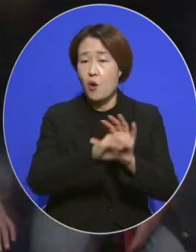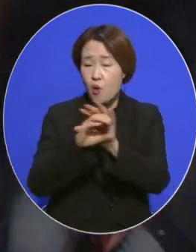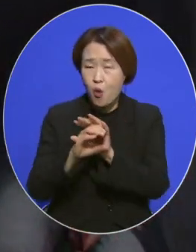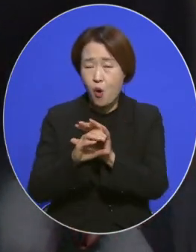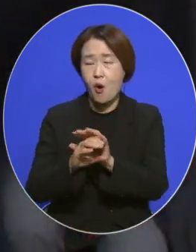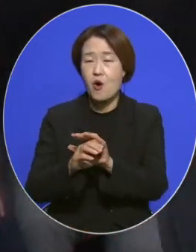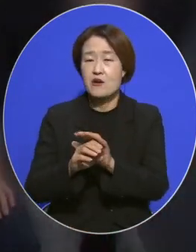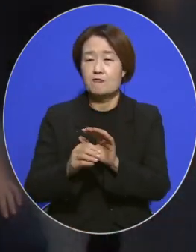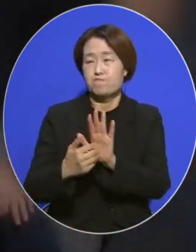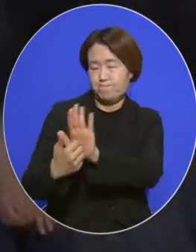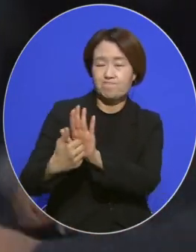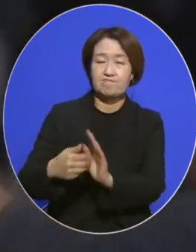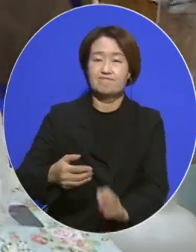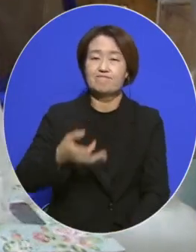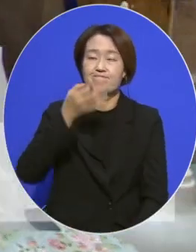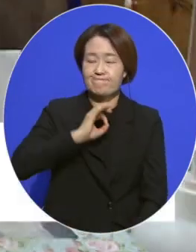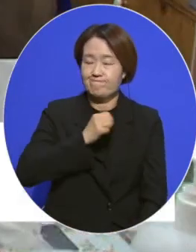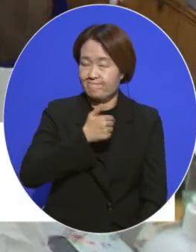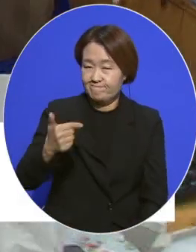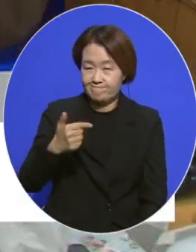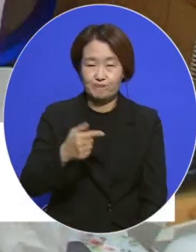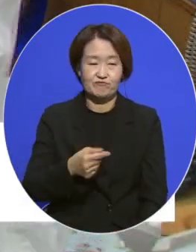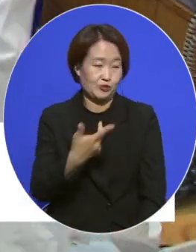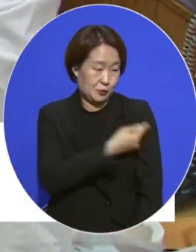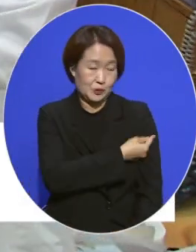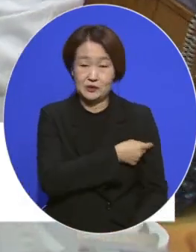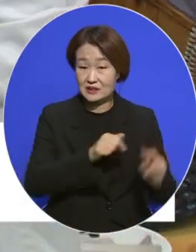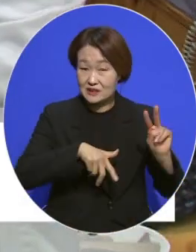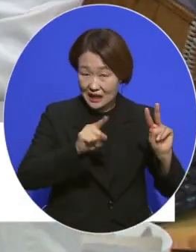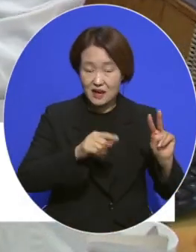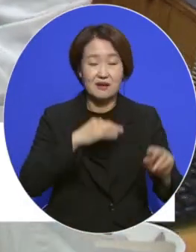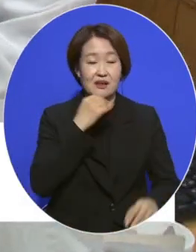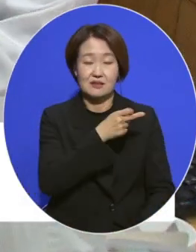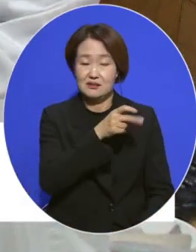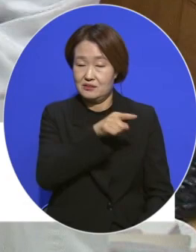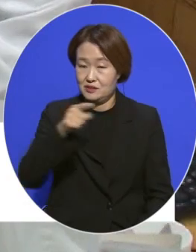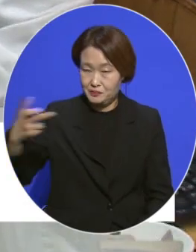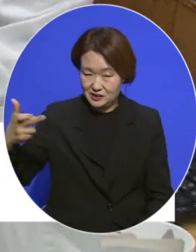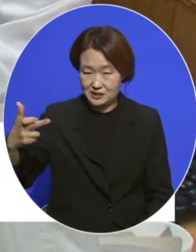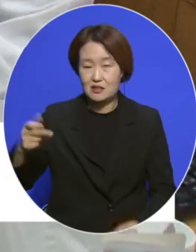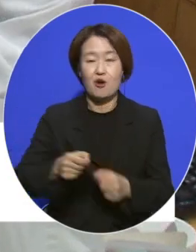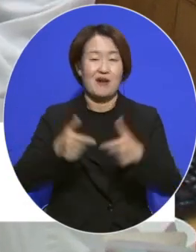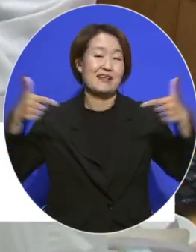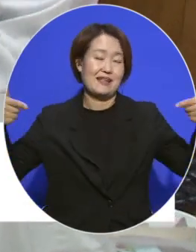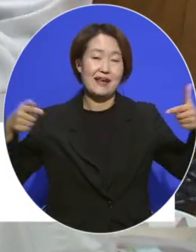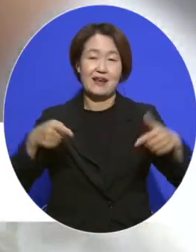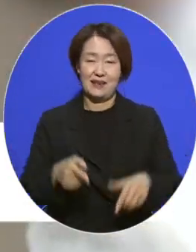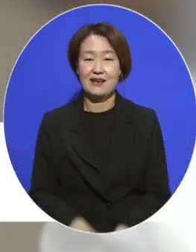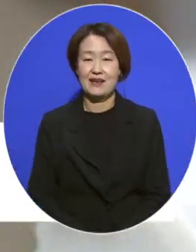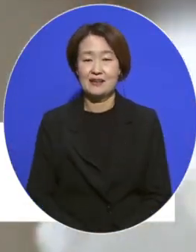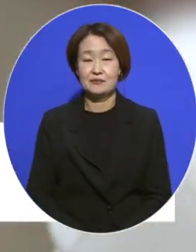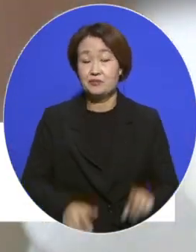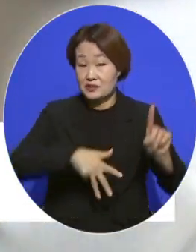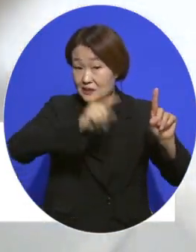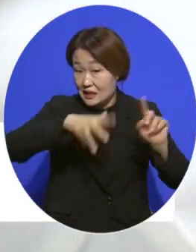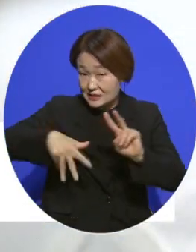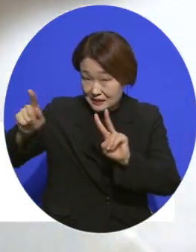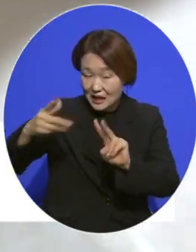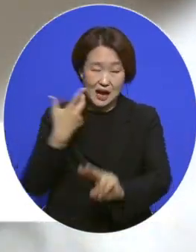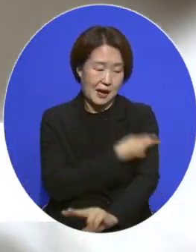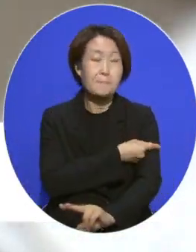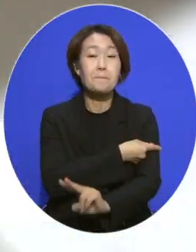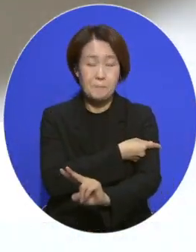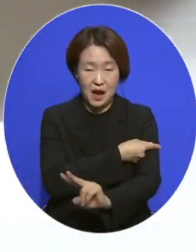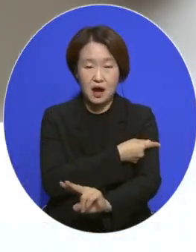효율적인 이가 백신 접종 대상이 12세에서 17세 청소년으로 확대됐습니다. 1, 2차 기초 접종을